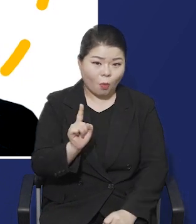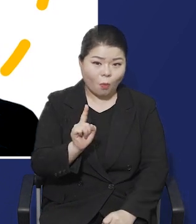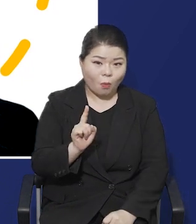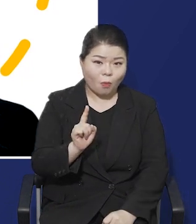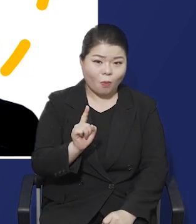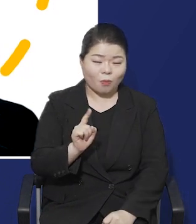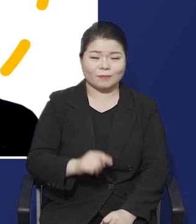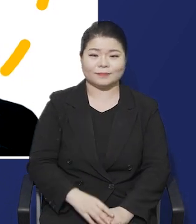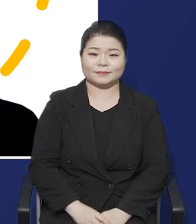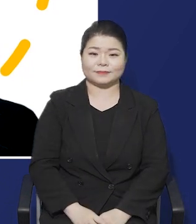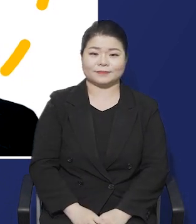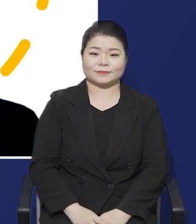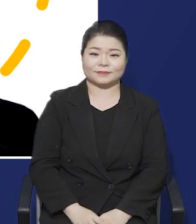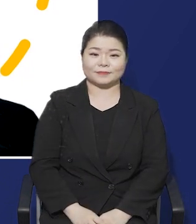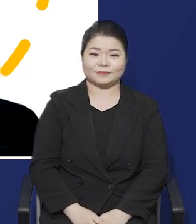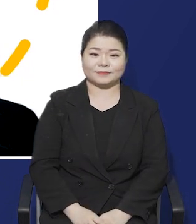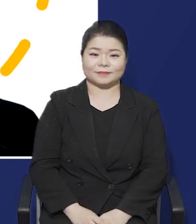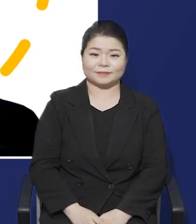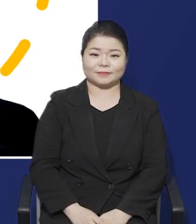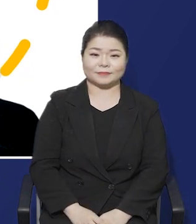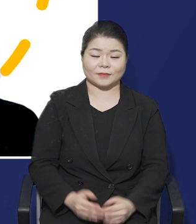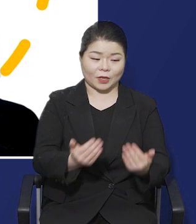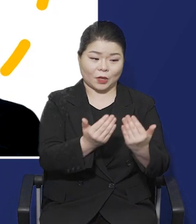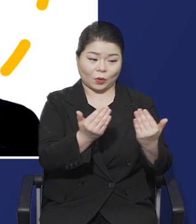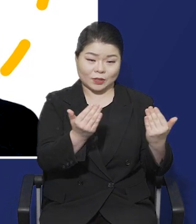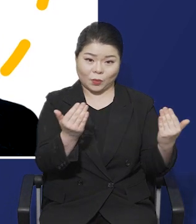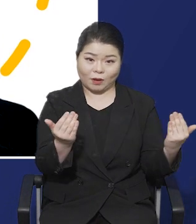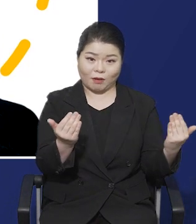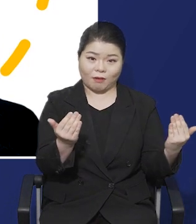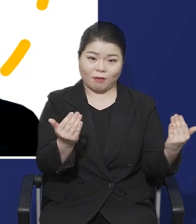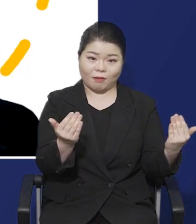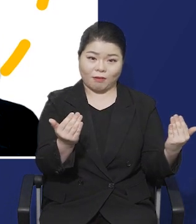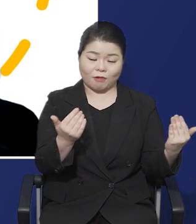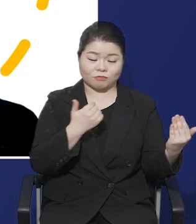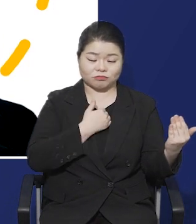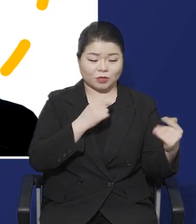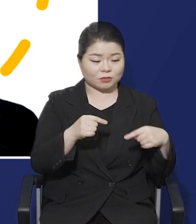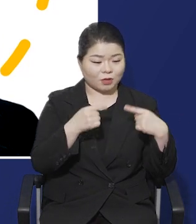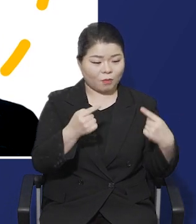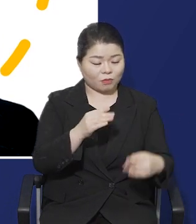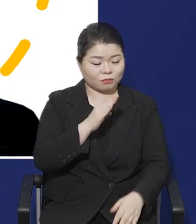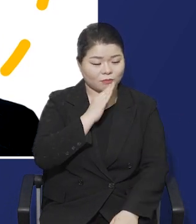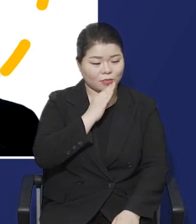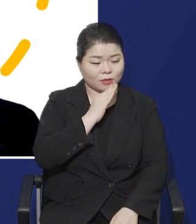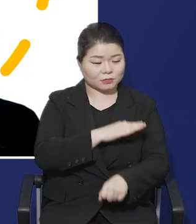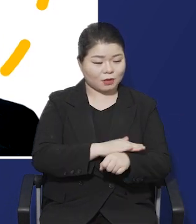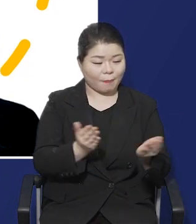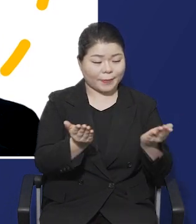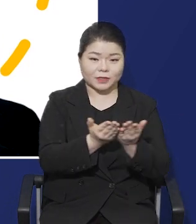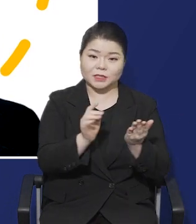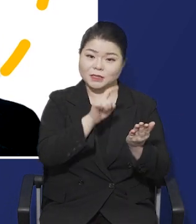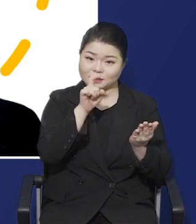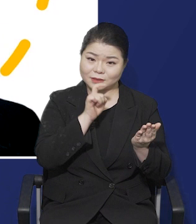대해서 보면은 전시회가 과연 우리가 나간 전시회가 적합한지, 이거는